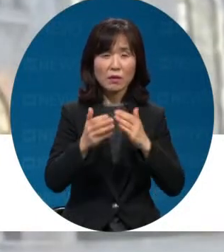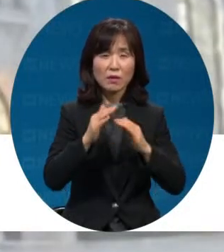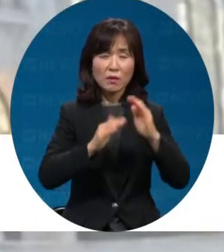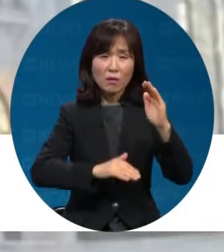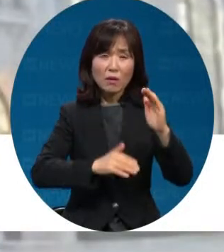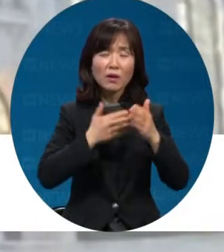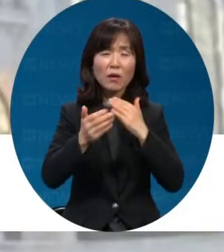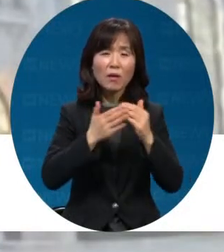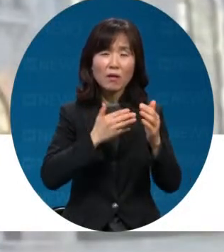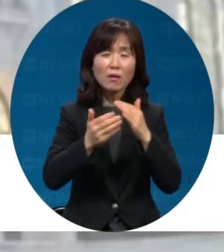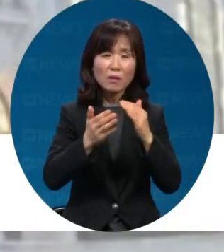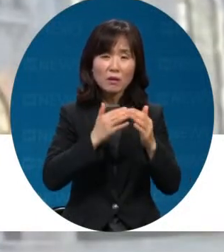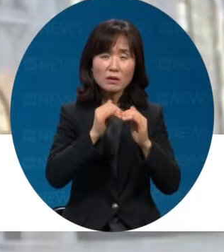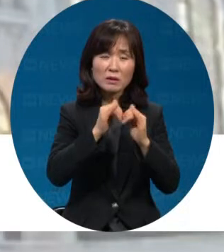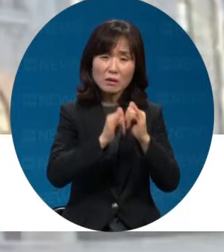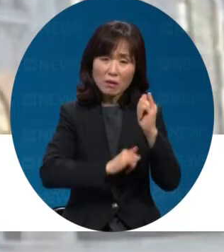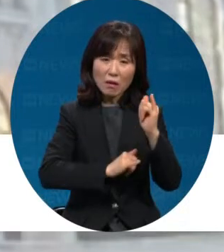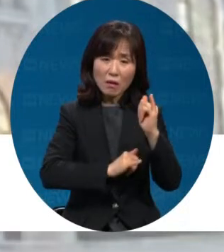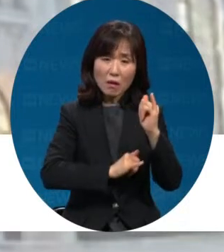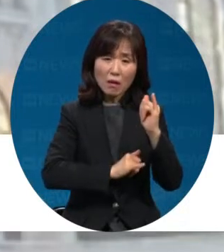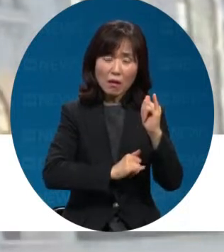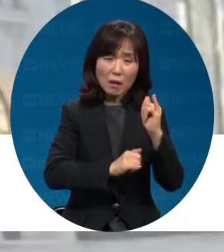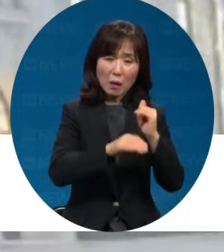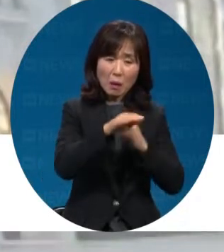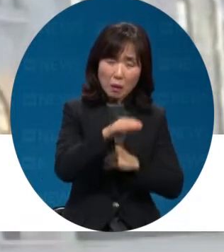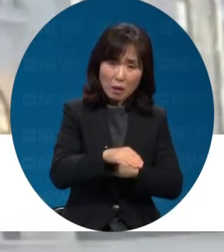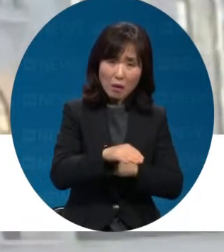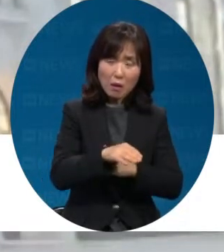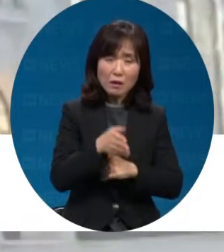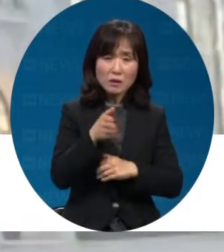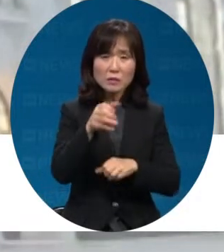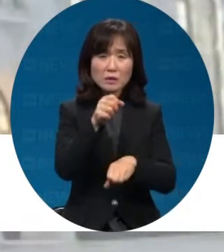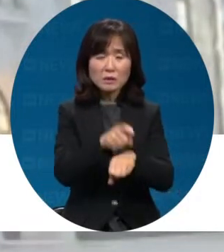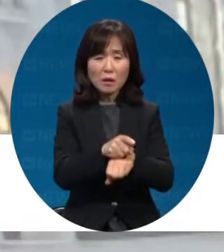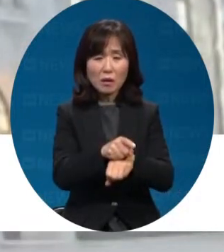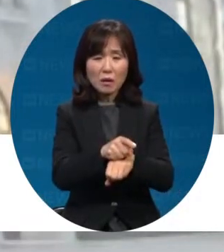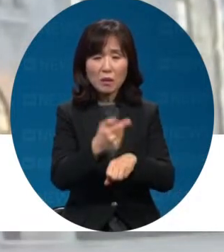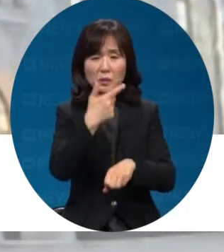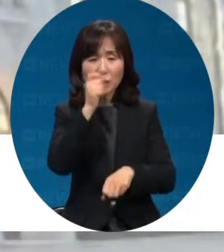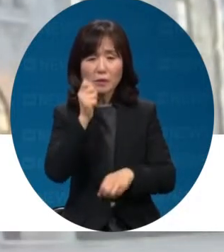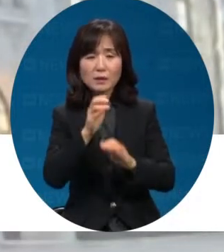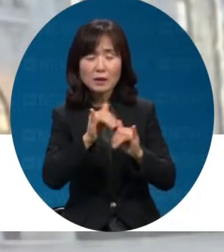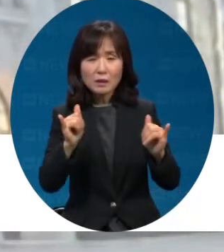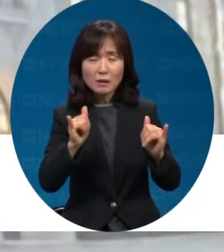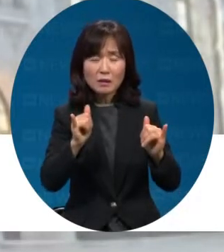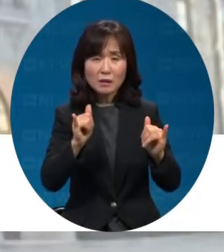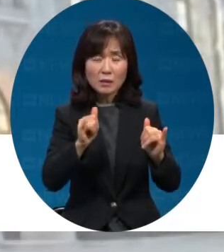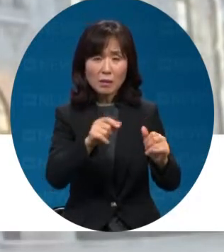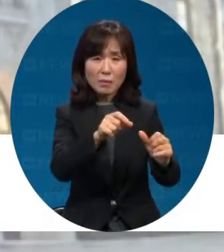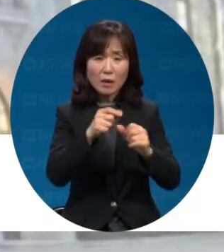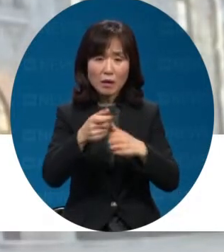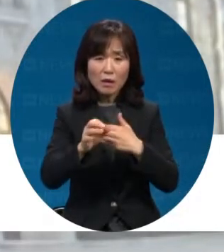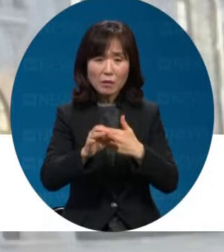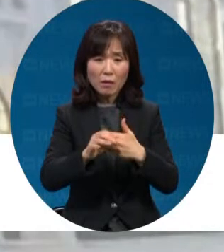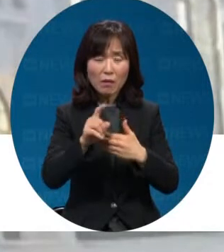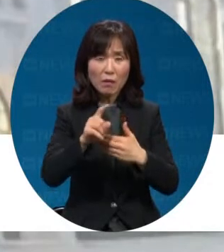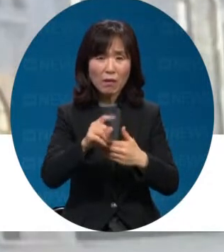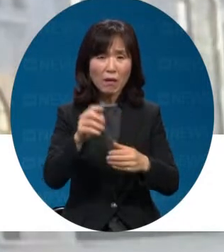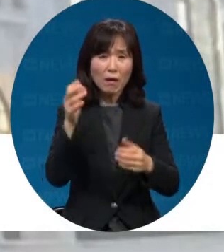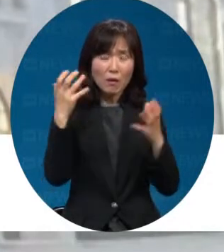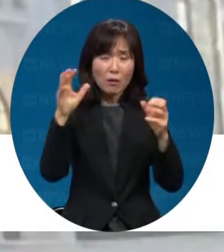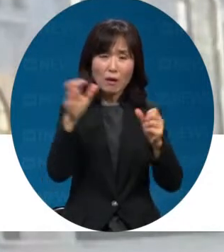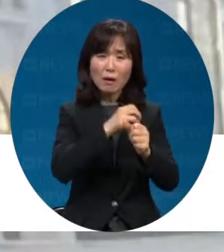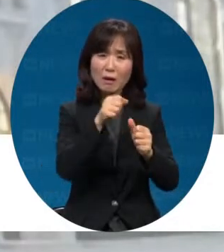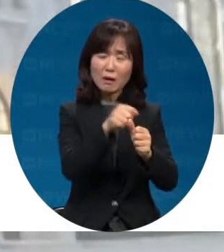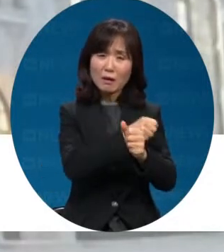낮은 전문성이 낮은 직원으로 교체되는 이런 현상들이 계속 일어나면 재학대를 막을 수 없는 거죠. 아주 우연하게